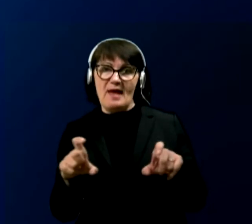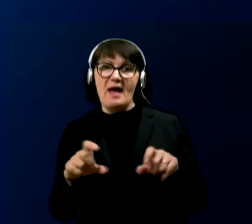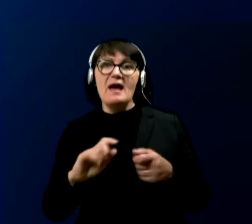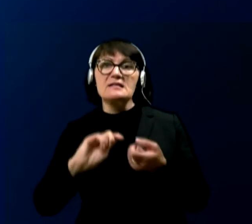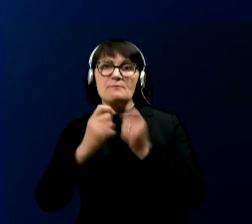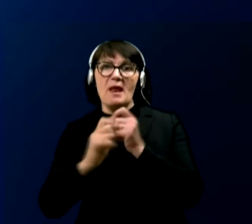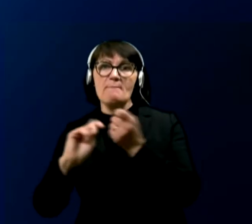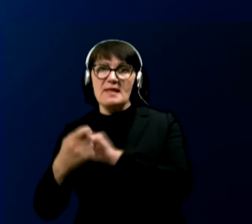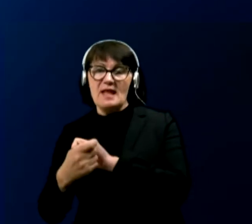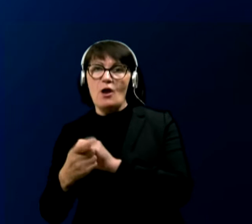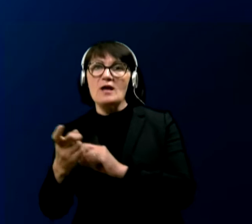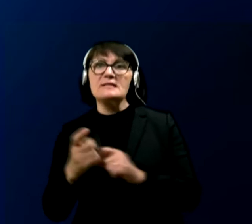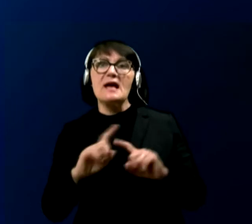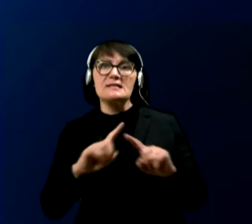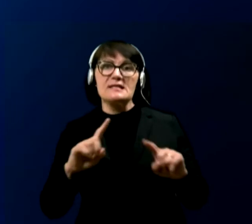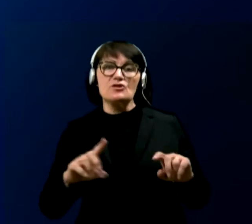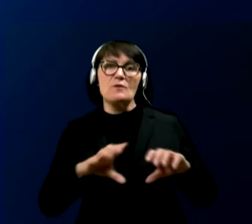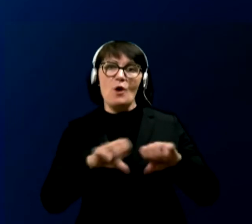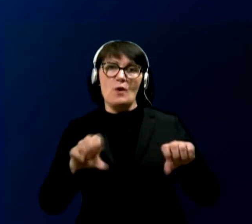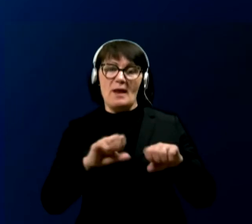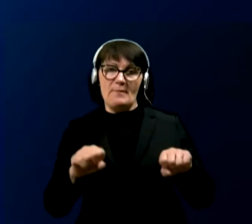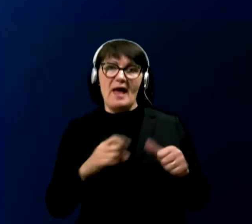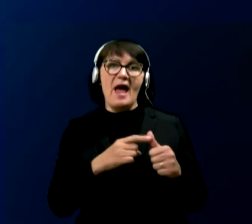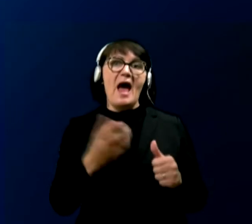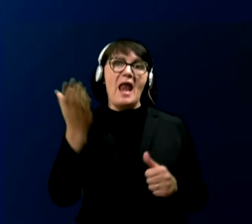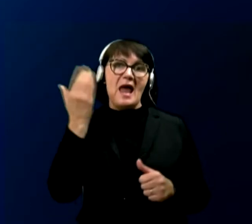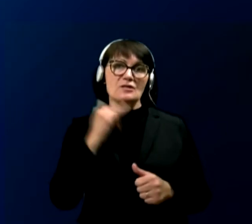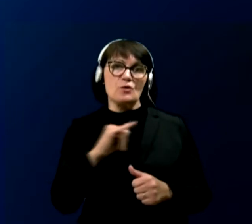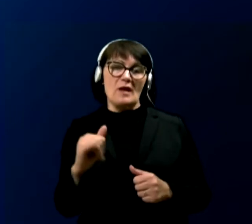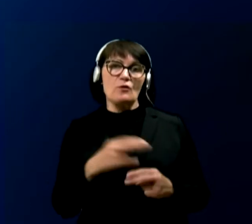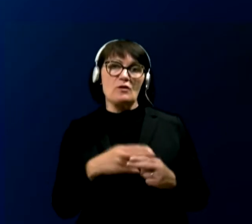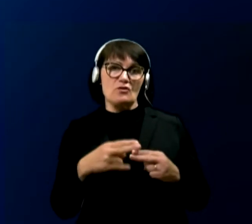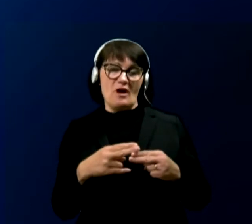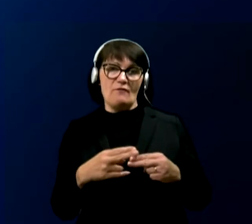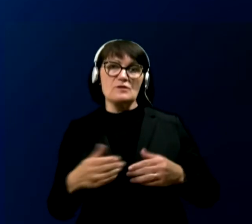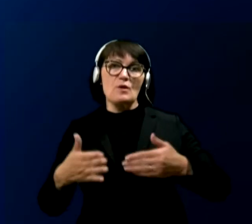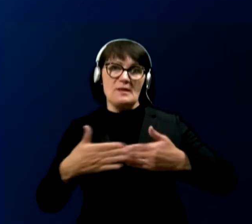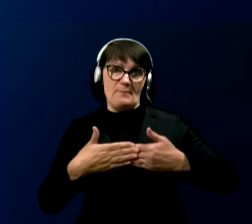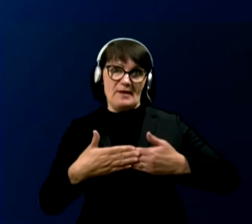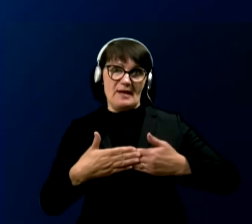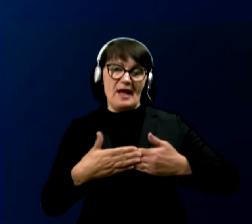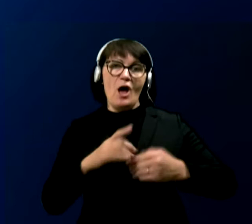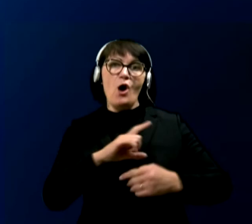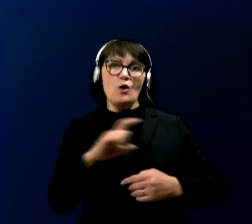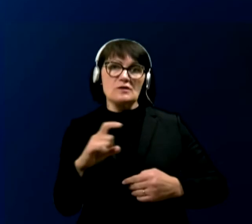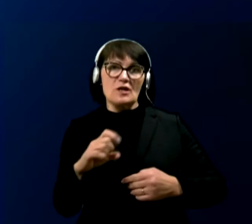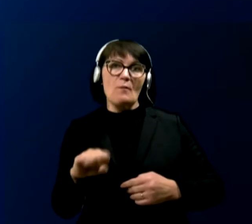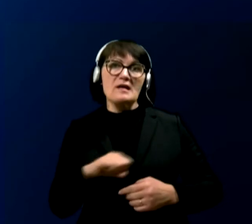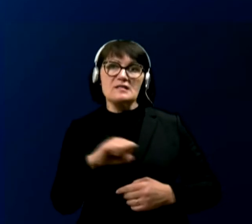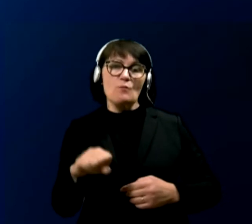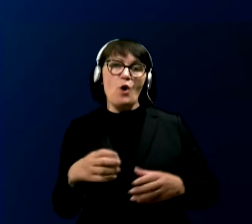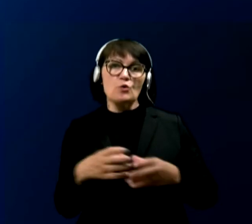spreminjalo z različnimi ukrepi. Lansko leto smo državo zaprli, oziroma smo